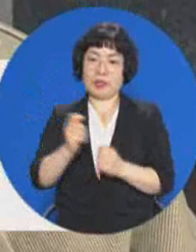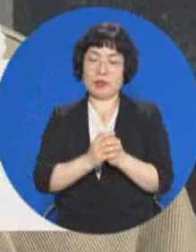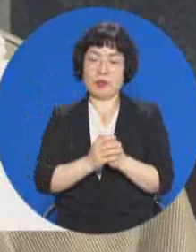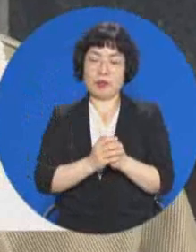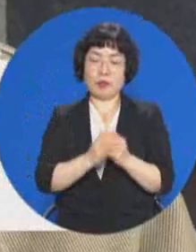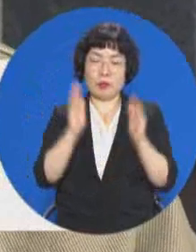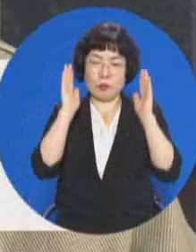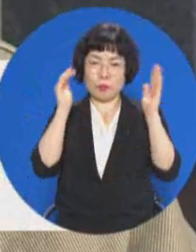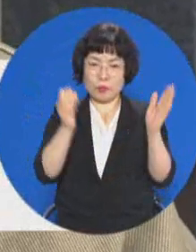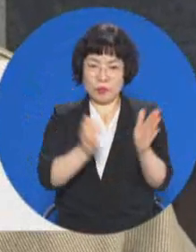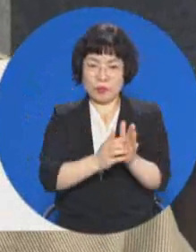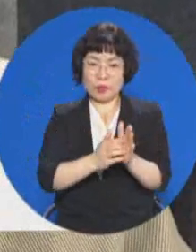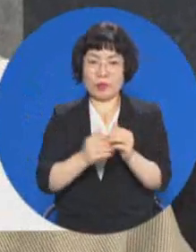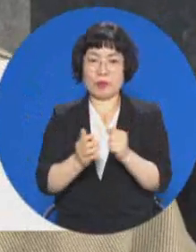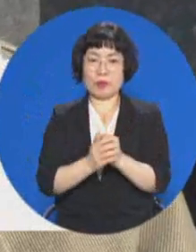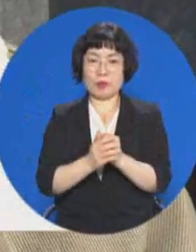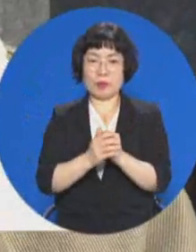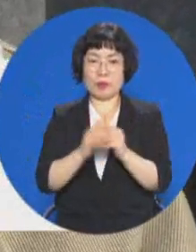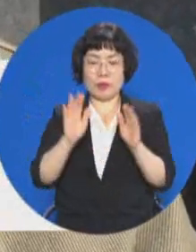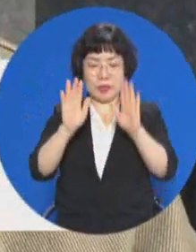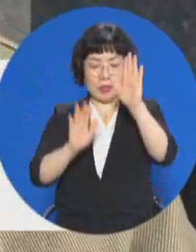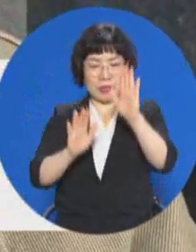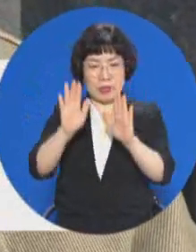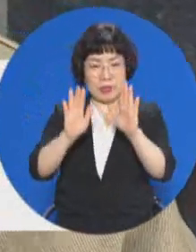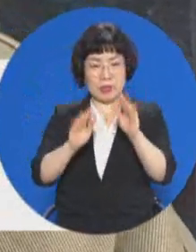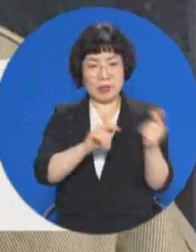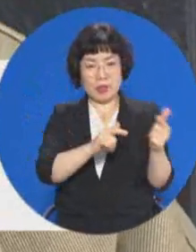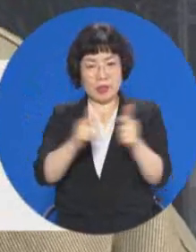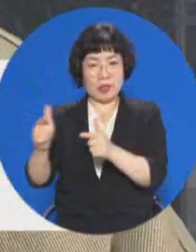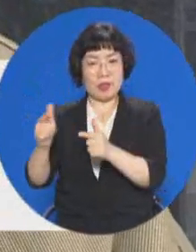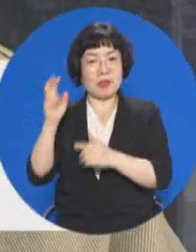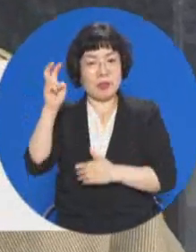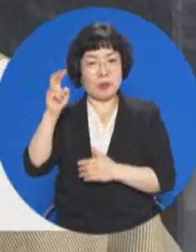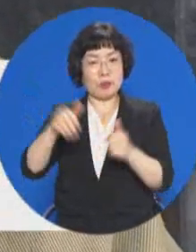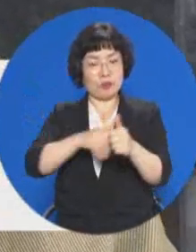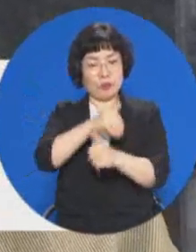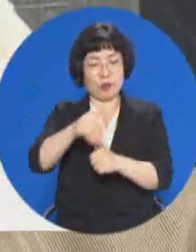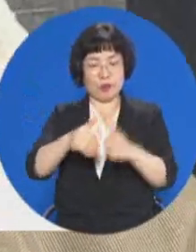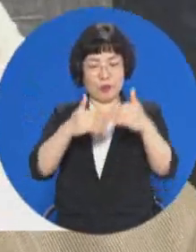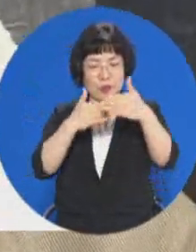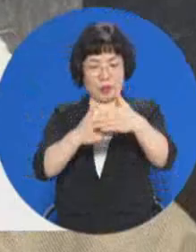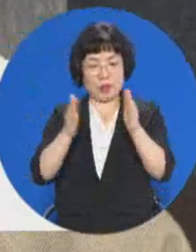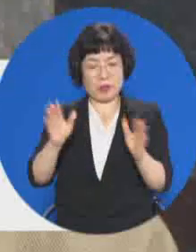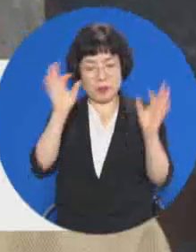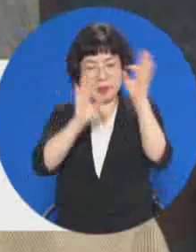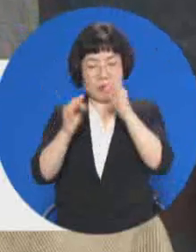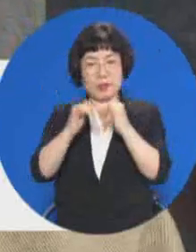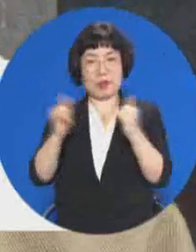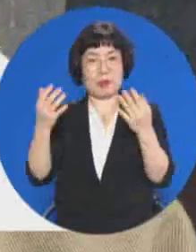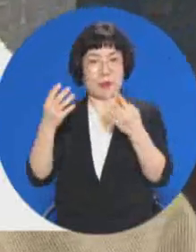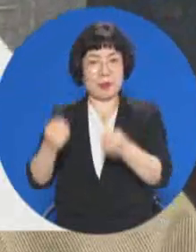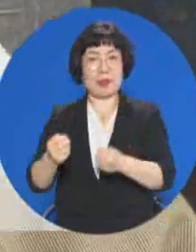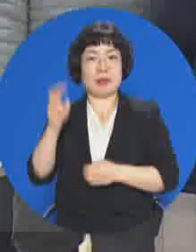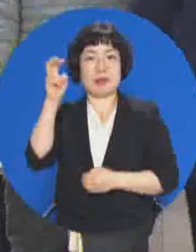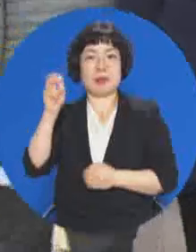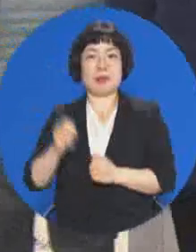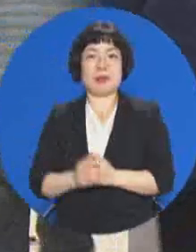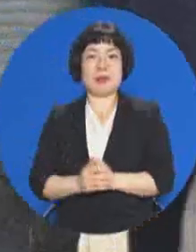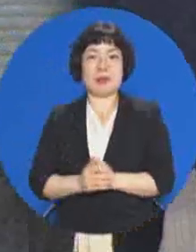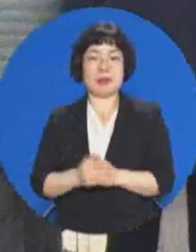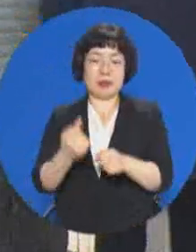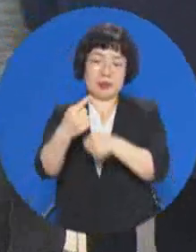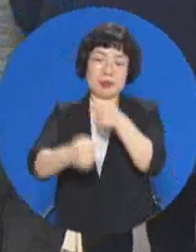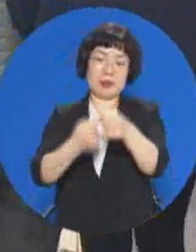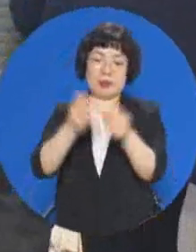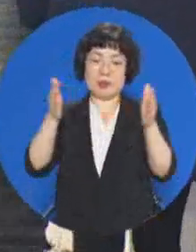진행하고 실기 같은 거는 이제 좀 더 진행할 것 같은 분위기. 알아보는 사람이 많은 것 같긴 해. 지난